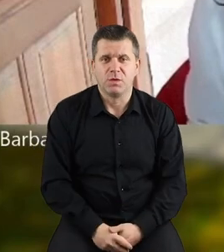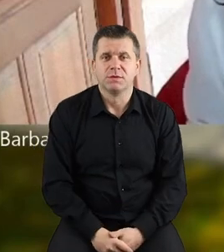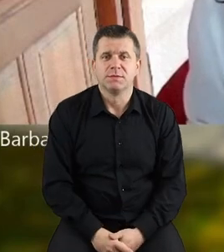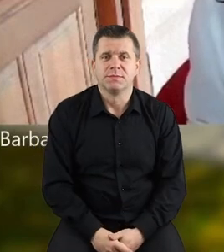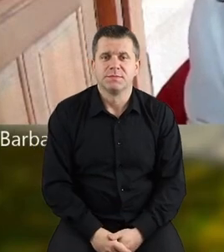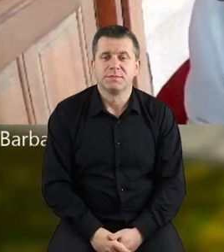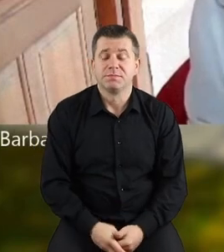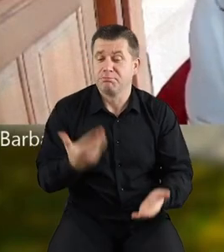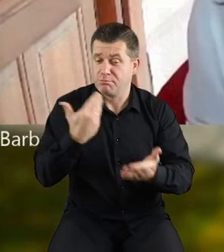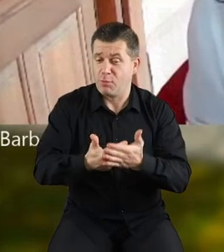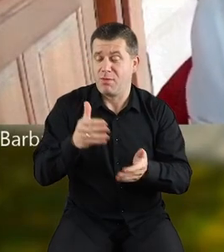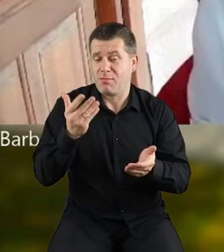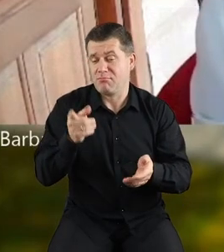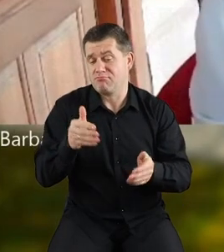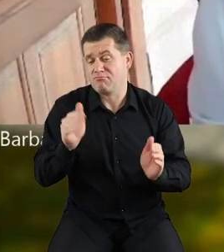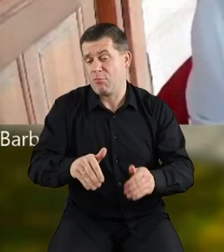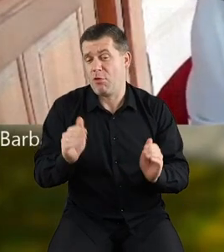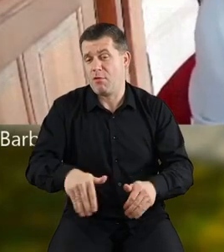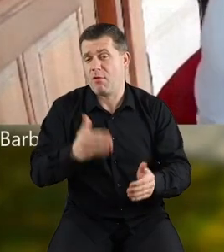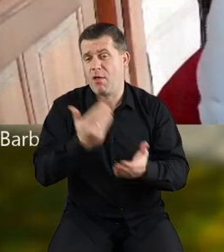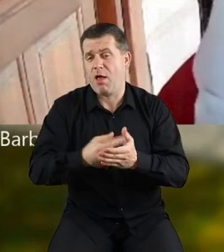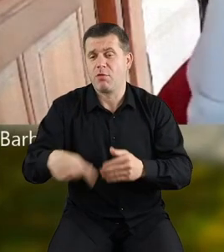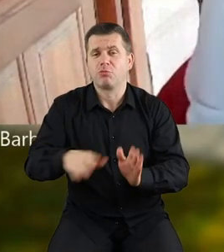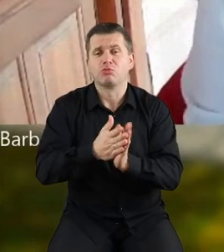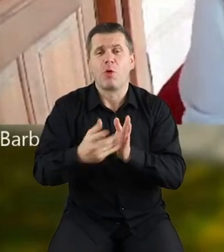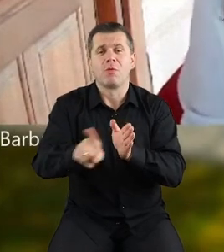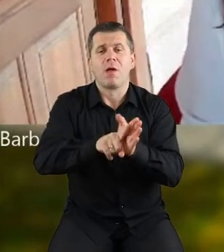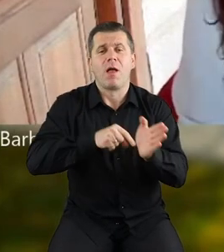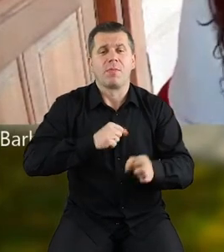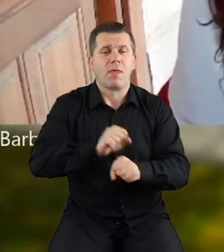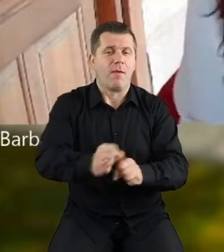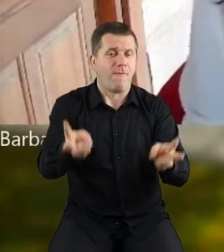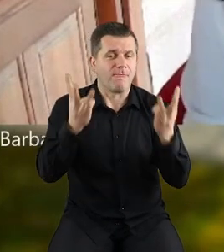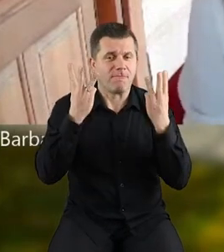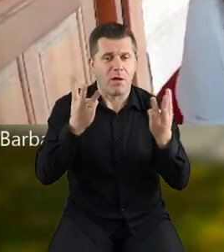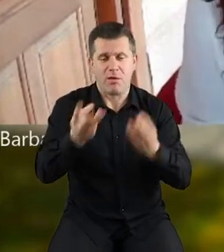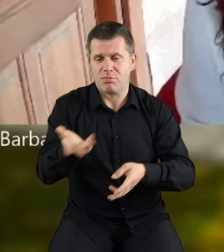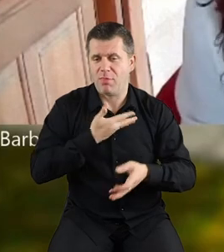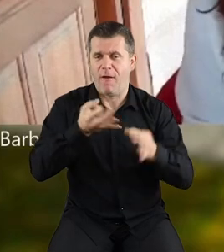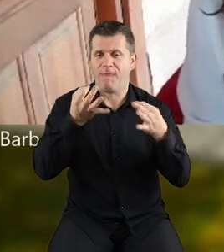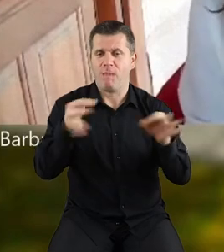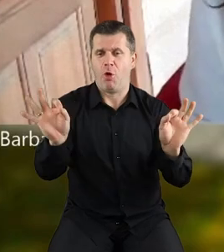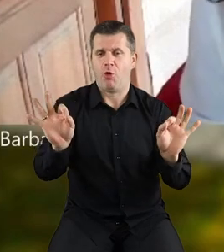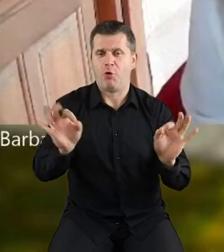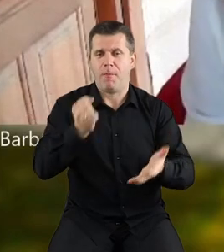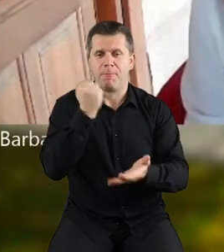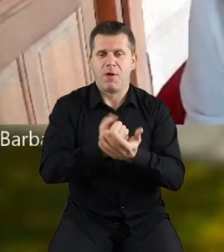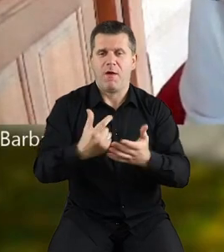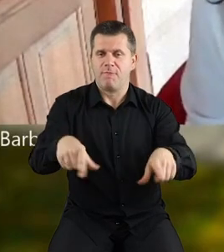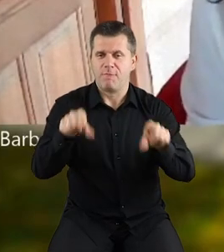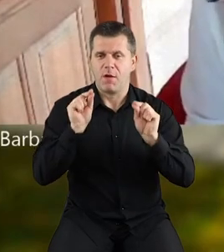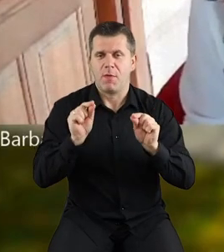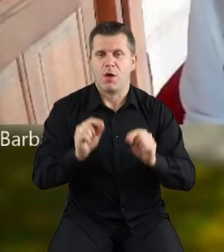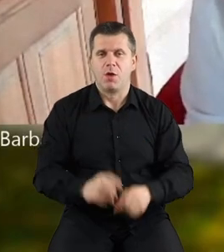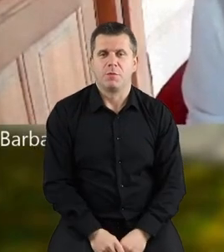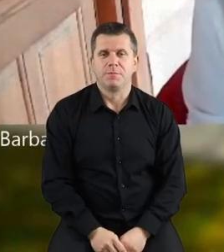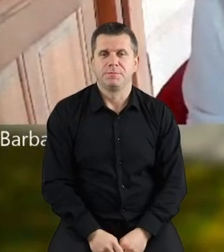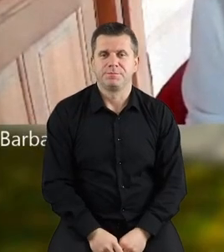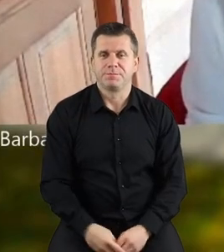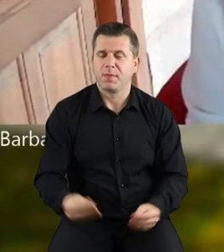aktywności. I może dlatego książka stała się dla mnie tak ważna, dała mi wolność, prawo